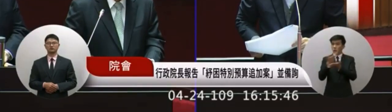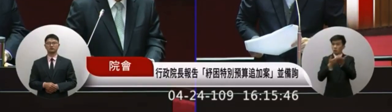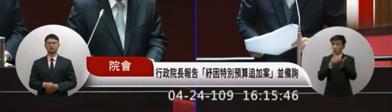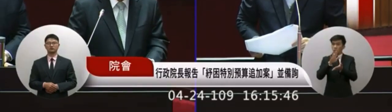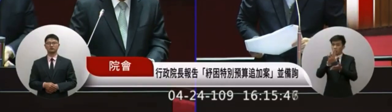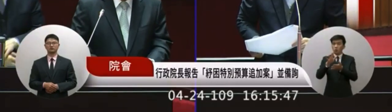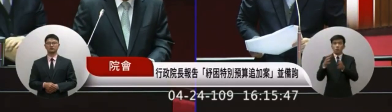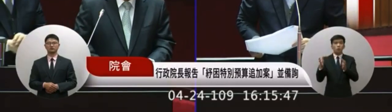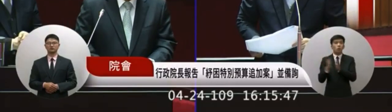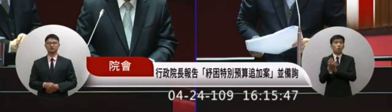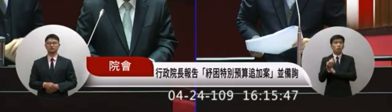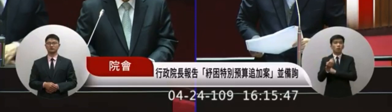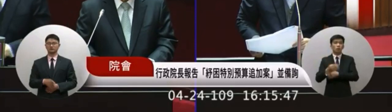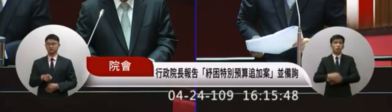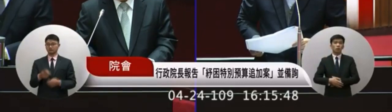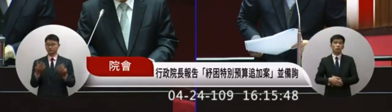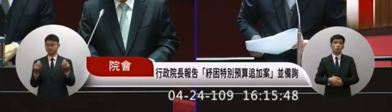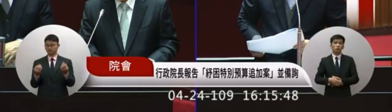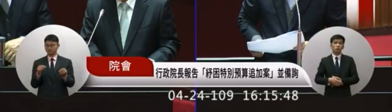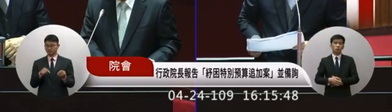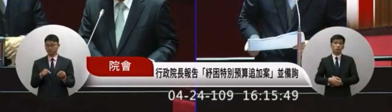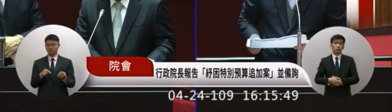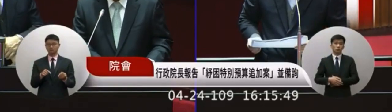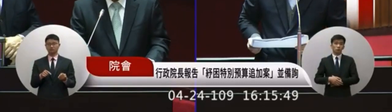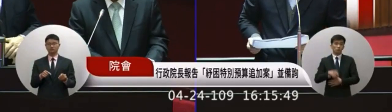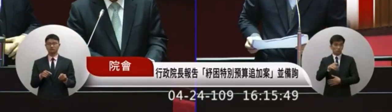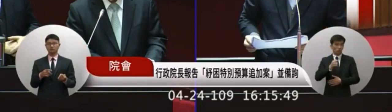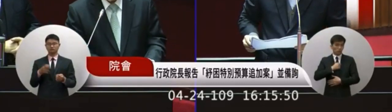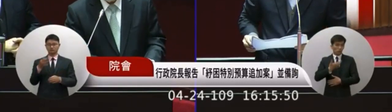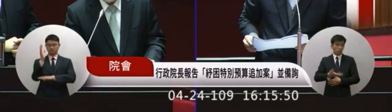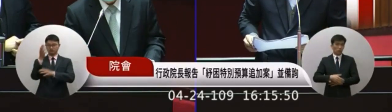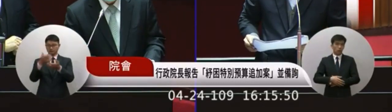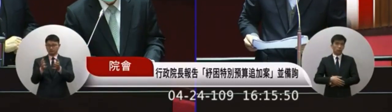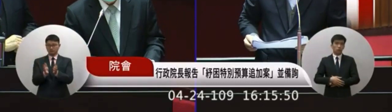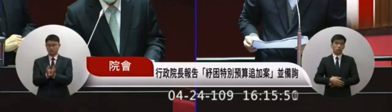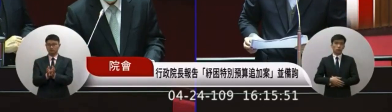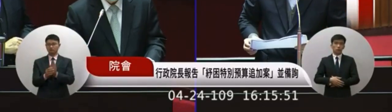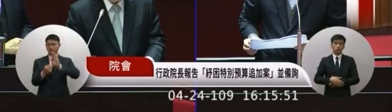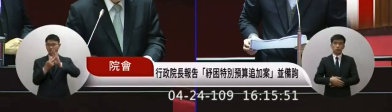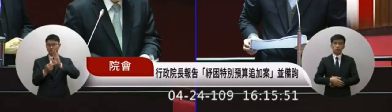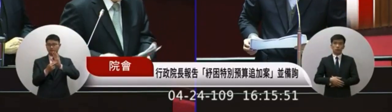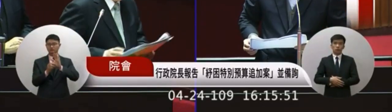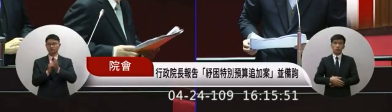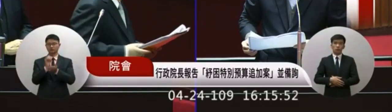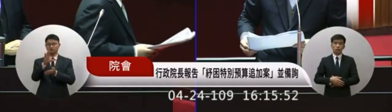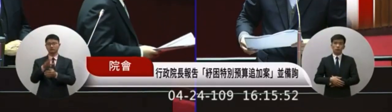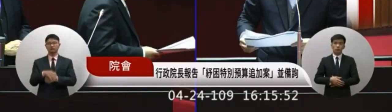长知不知道？ 机关书记，来， 局长你知道吗？ 财政部，来过。